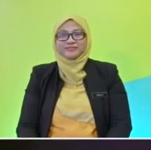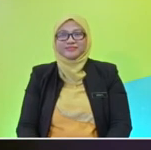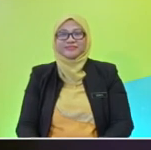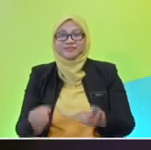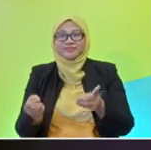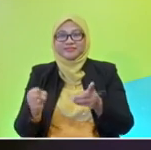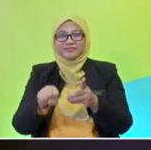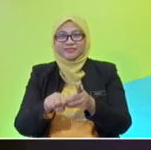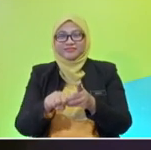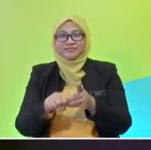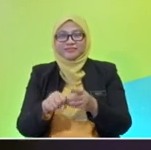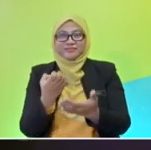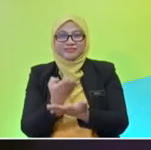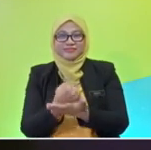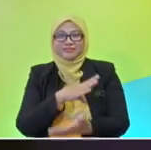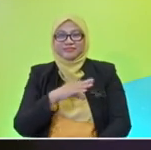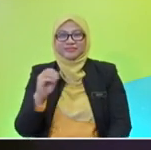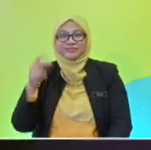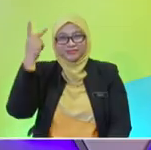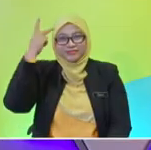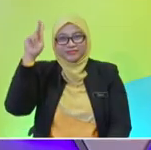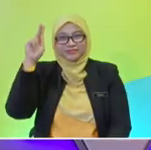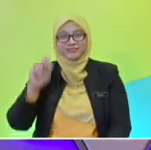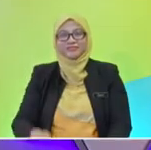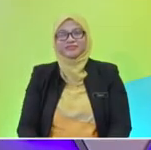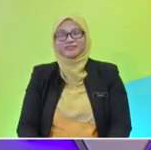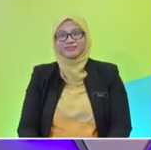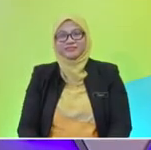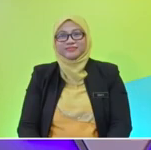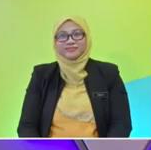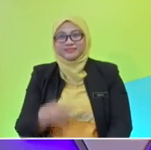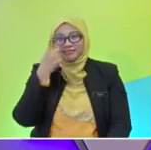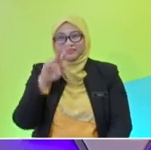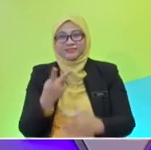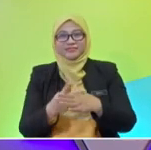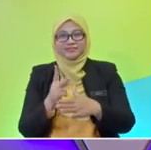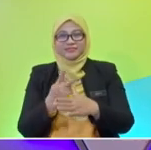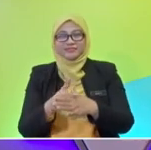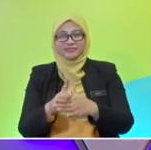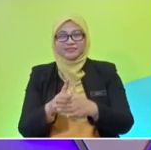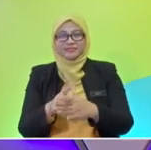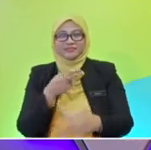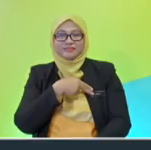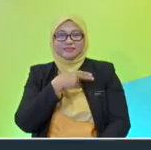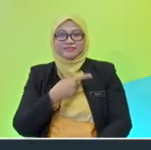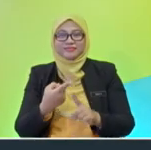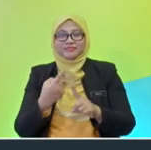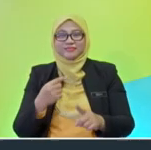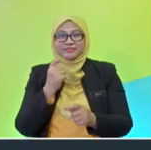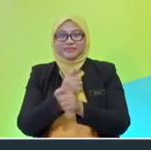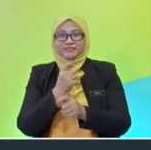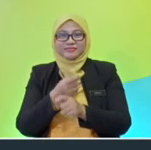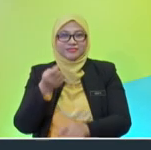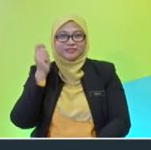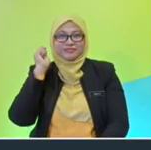menuju ke politik jadi Apakah kita minta anak murid saya untuk kongsikan hasil daripada tugasnya yang mereka jalankan Oke mungkin Ice boleh